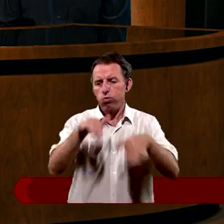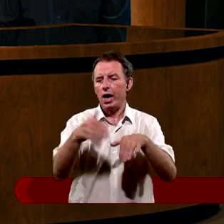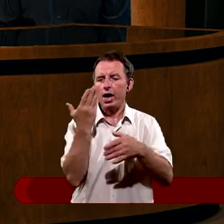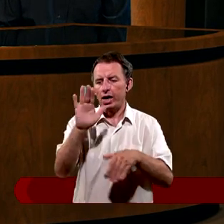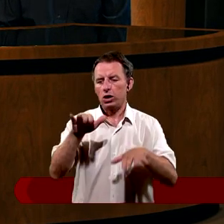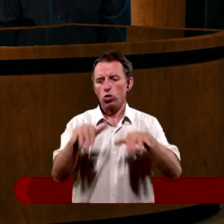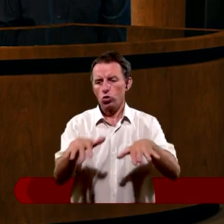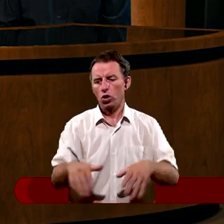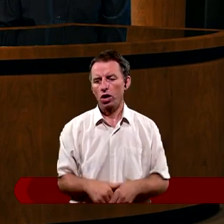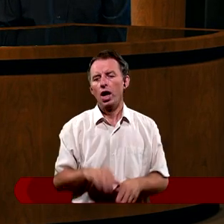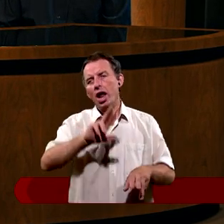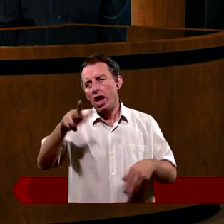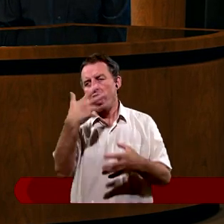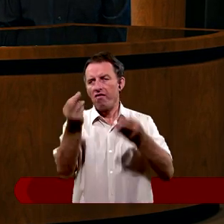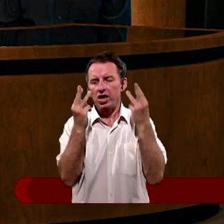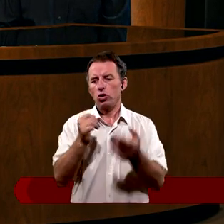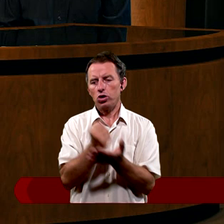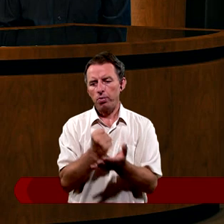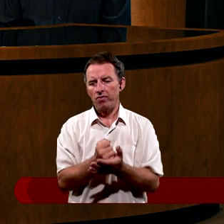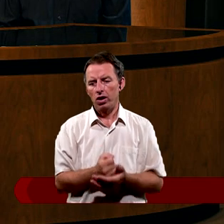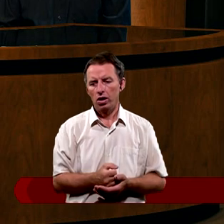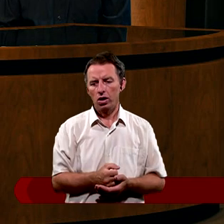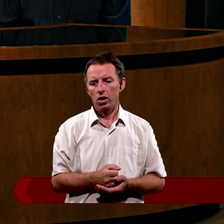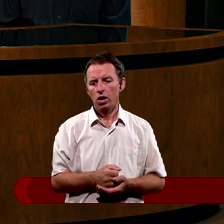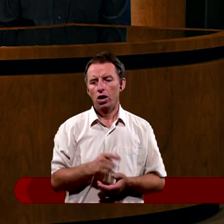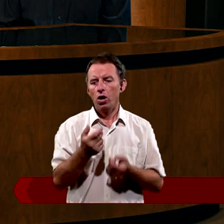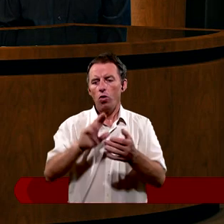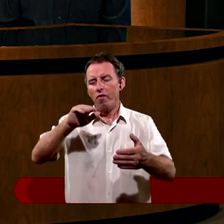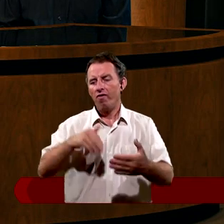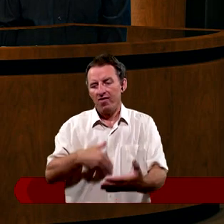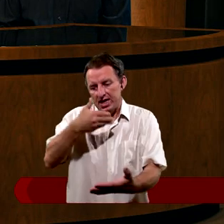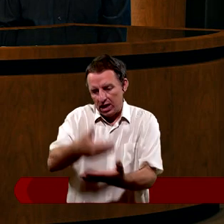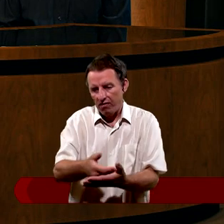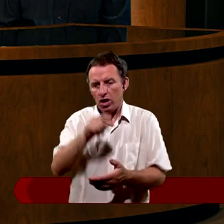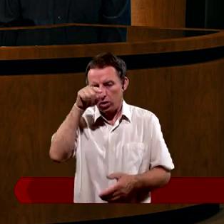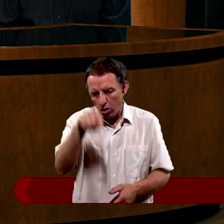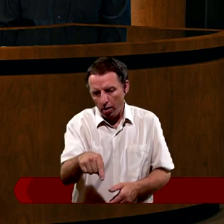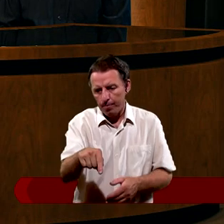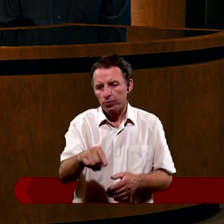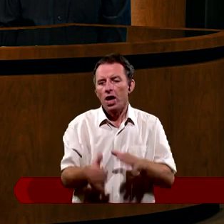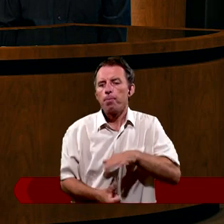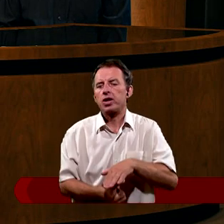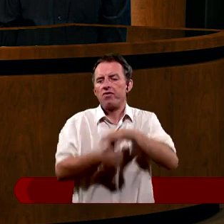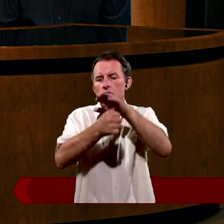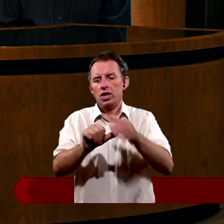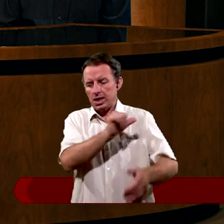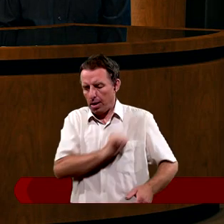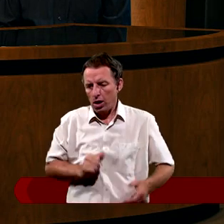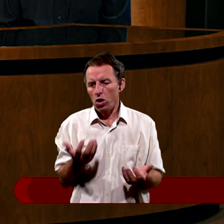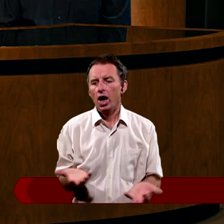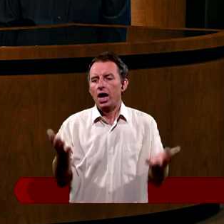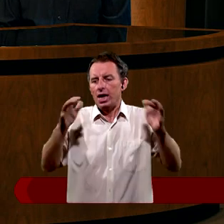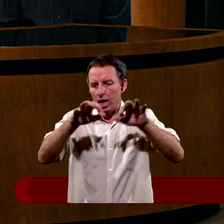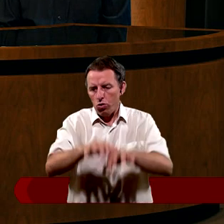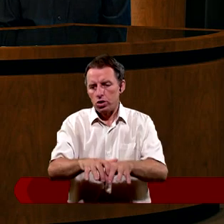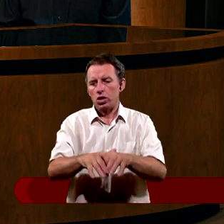jest, ale najważniejsze jest, żeby uznawać to przewodnictwo samego założyciela i